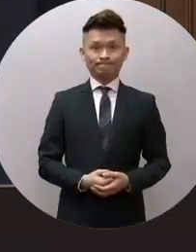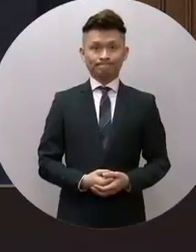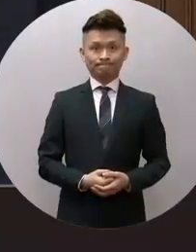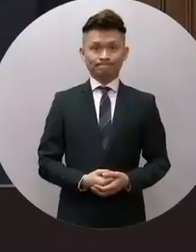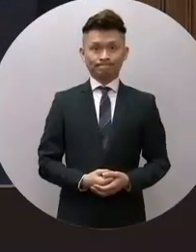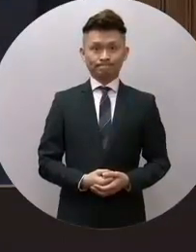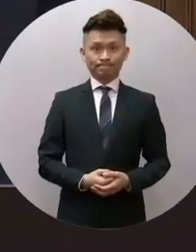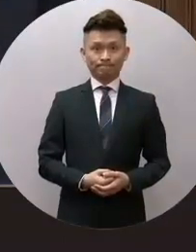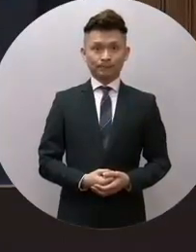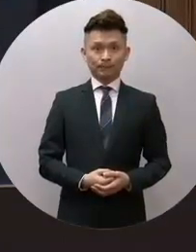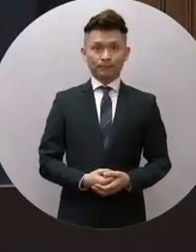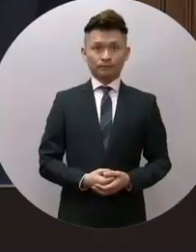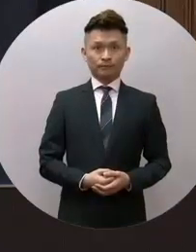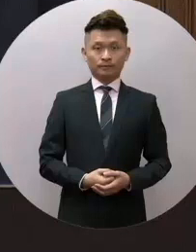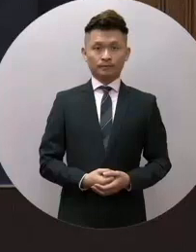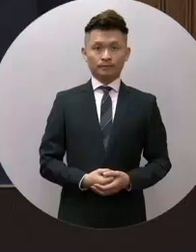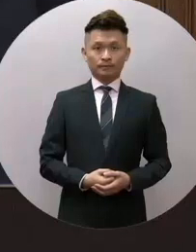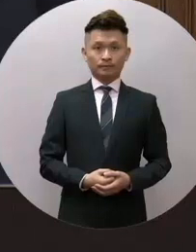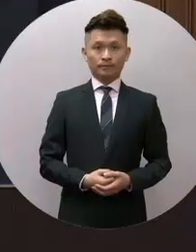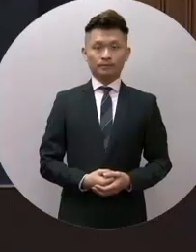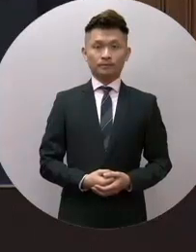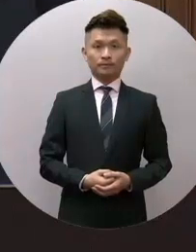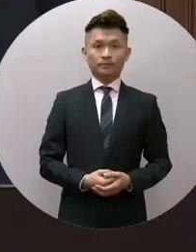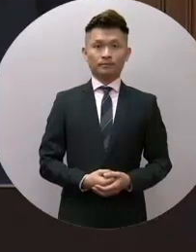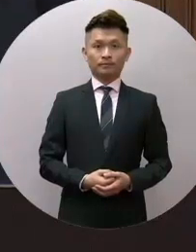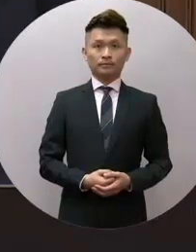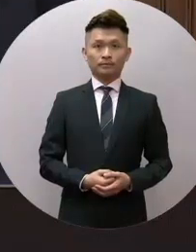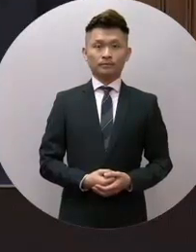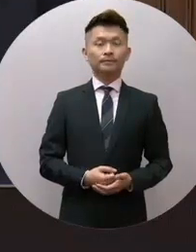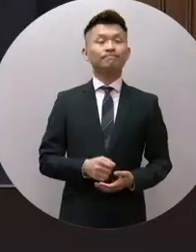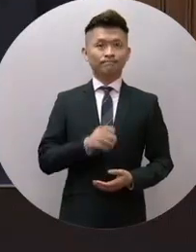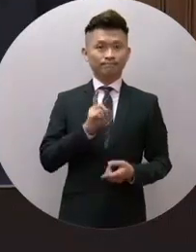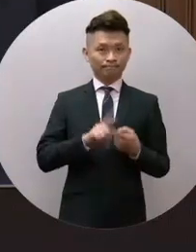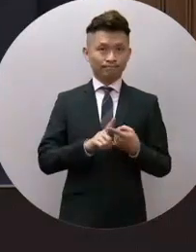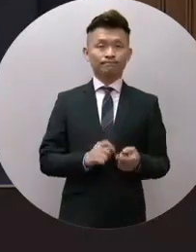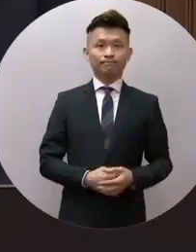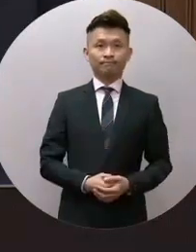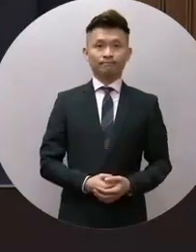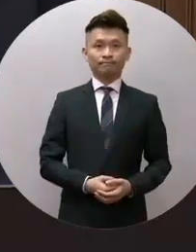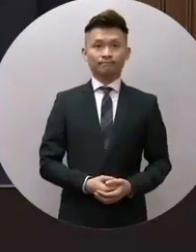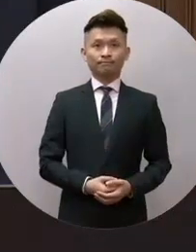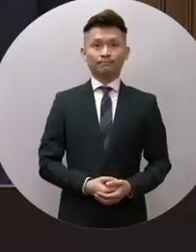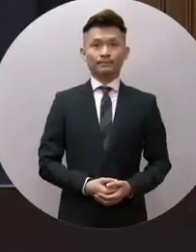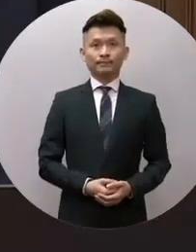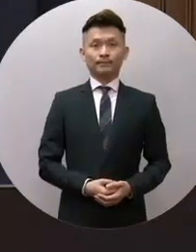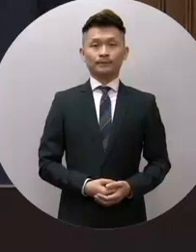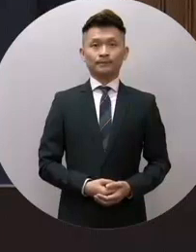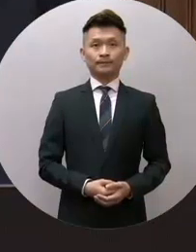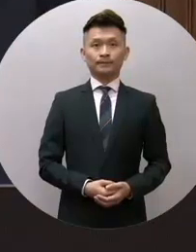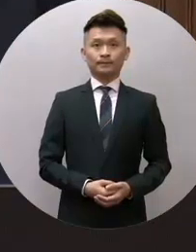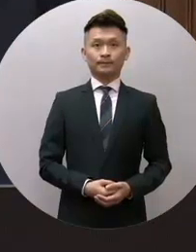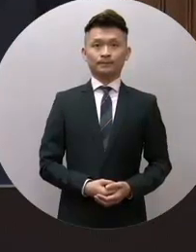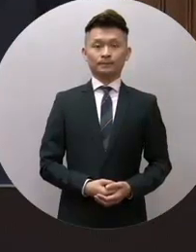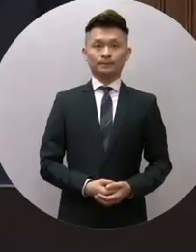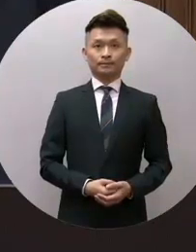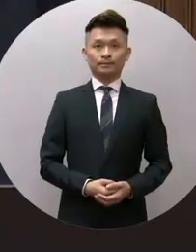就不问青红皂白就整个翻过来，我不是这样的院长。 是， 那赖院长也是我很